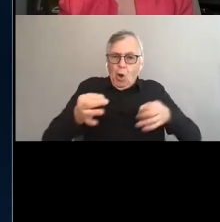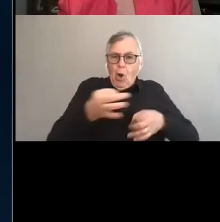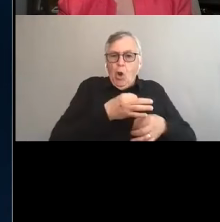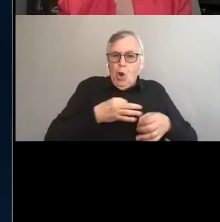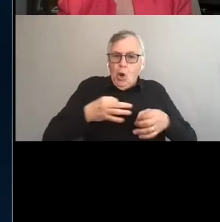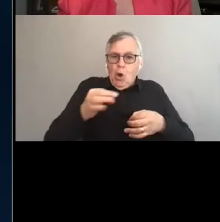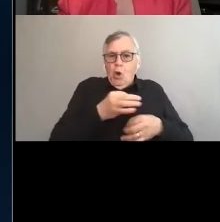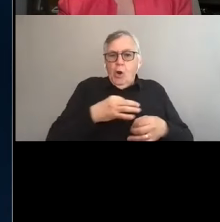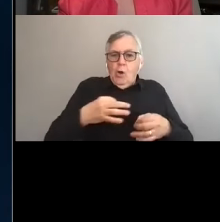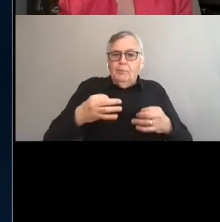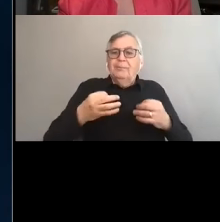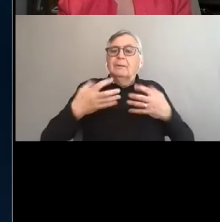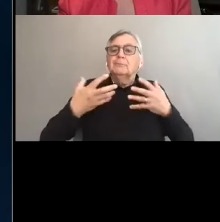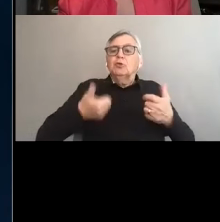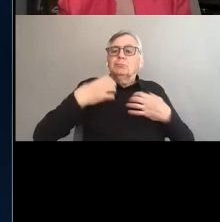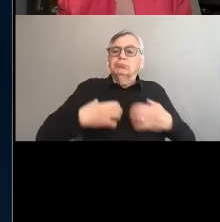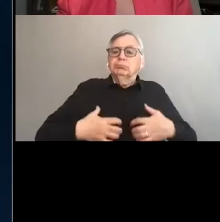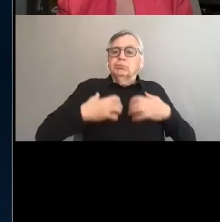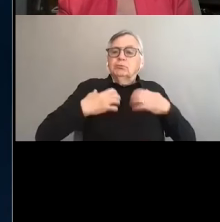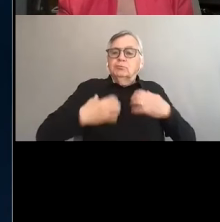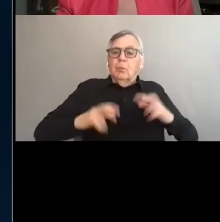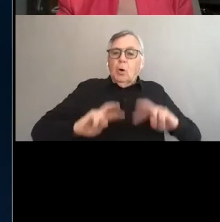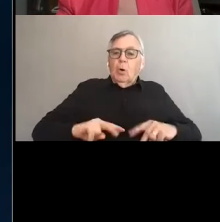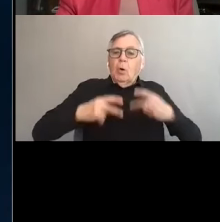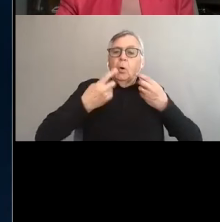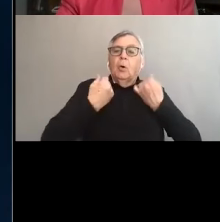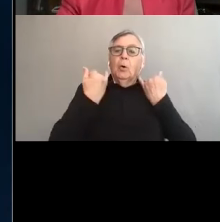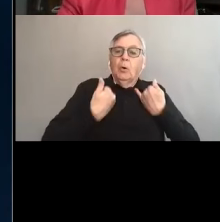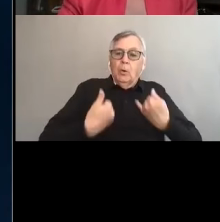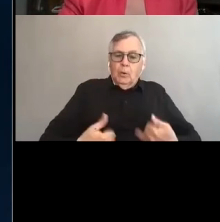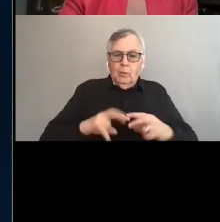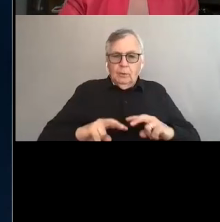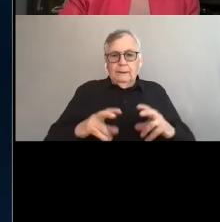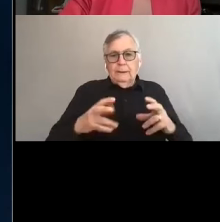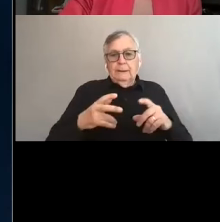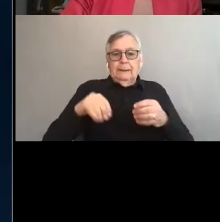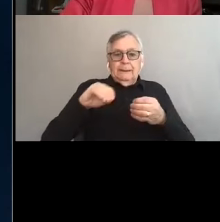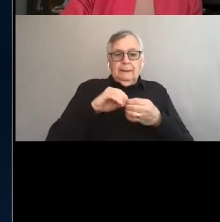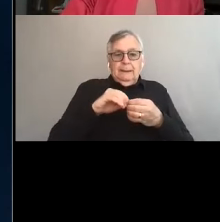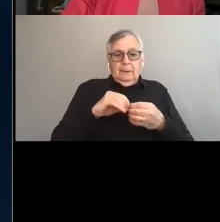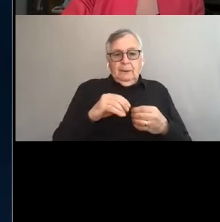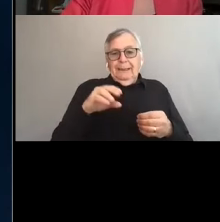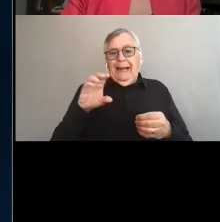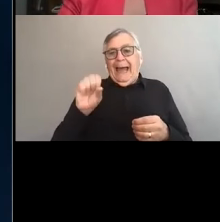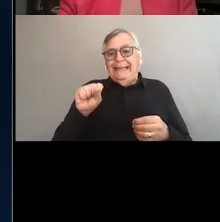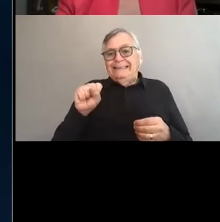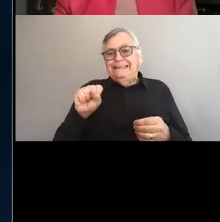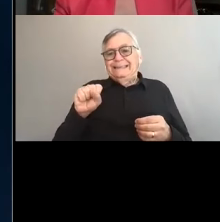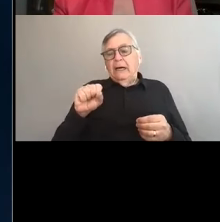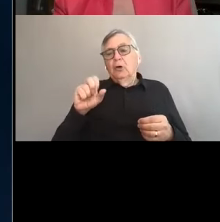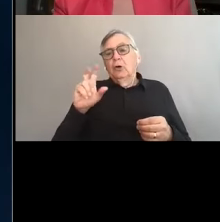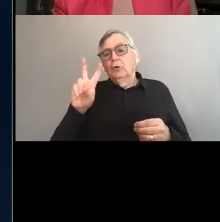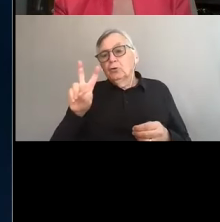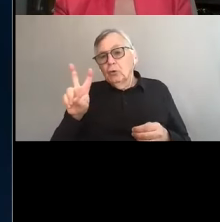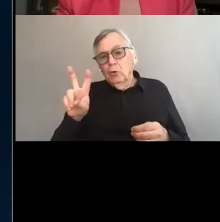cellules des voies respiratoires, mais on le retrouve sur beaucoup d'autres de nos cellules, qui est le ACE2. Alors,